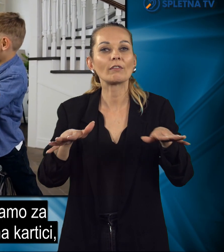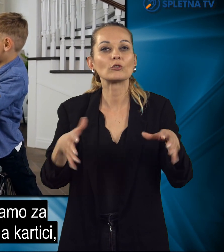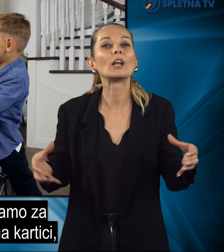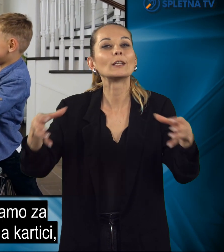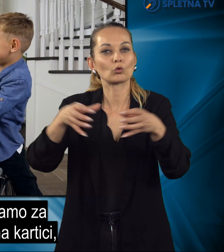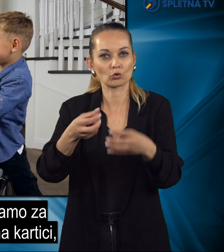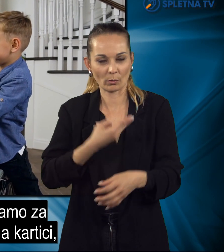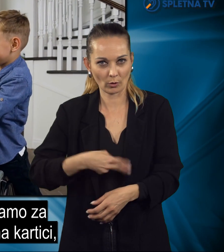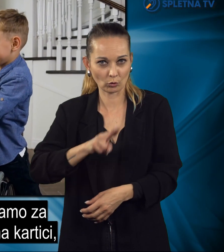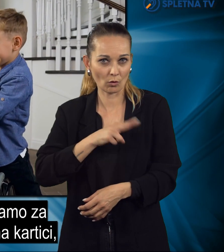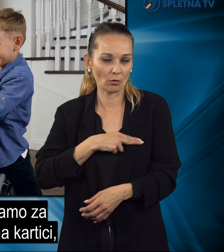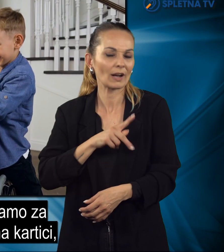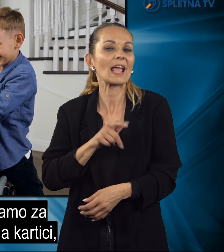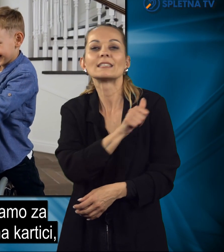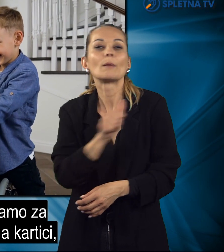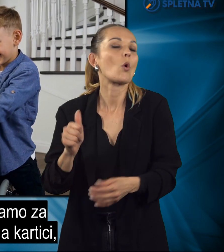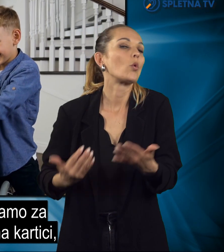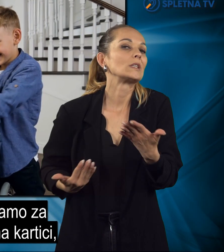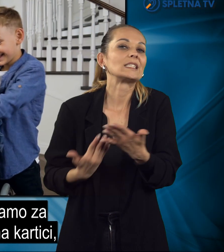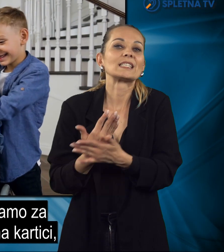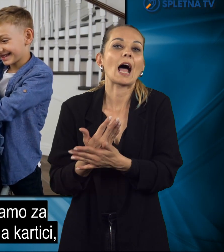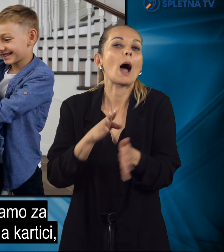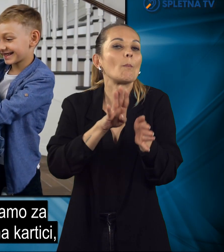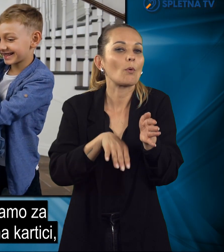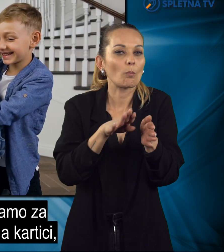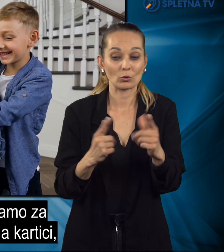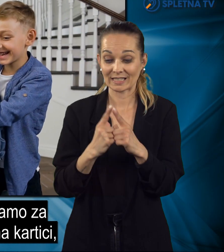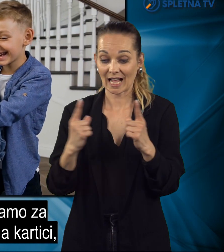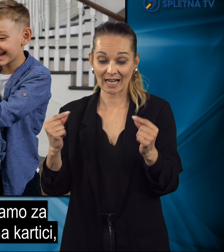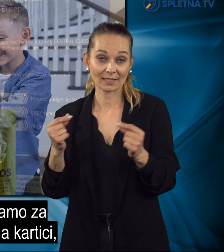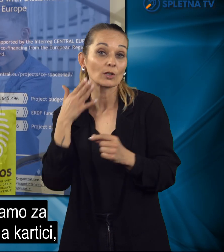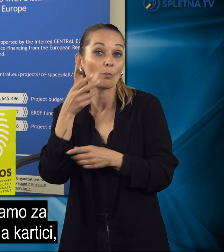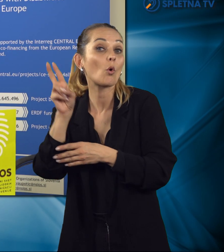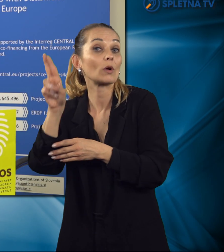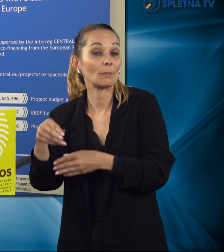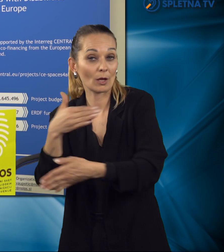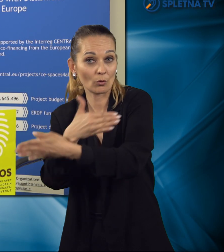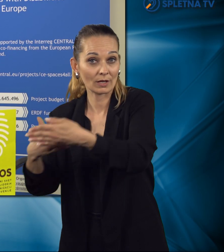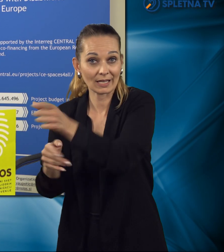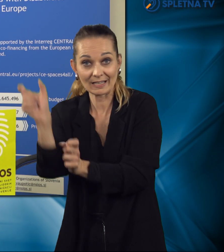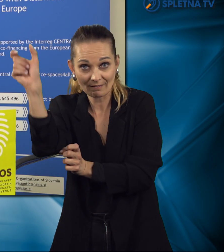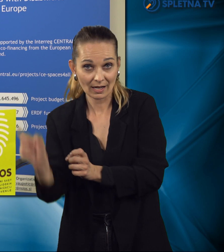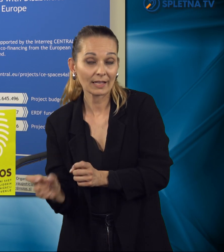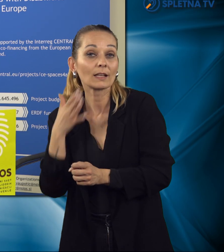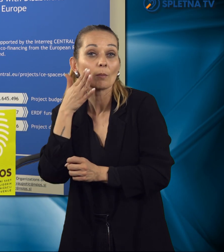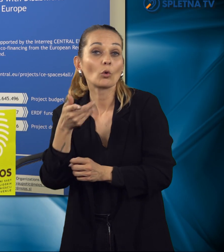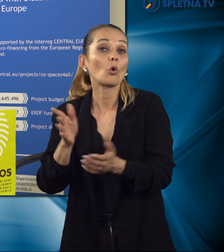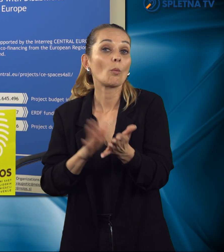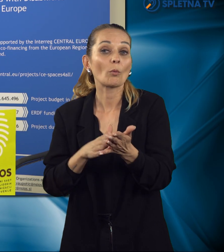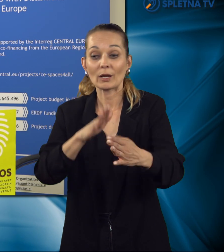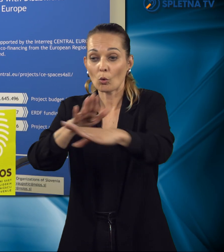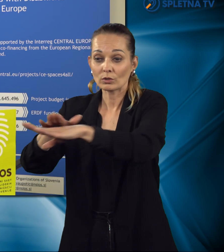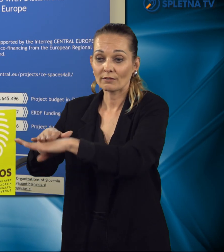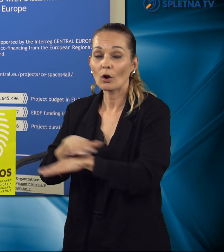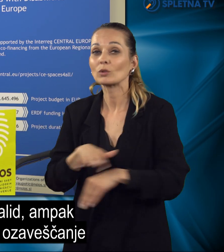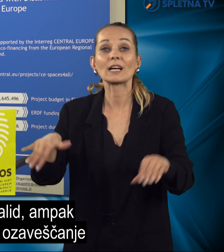te kartice povečali neko družbeno odgovornost, ne. Ne gre samo za neko popust na kartici, ki jo bo imel invalid, ampak